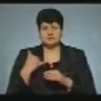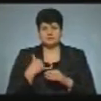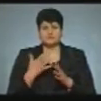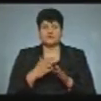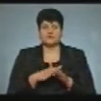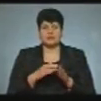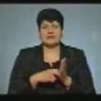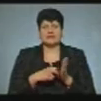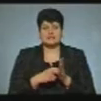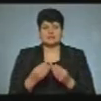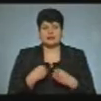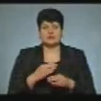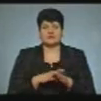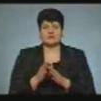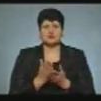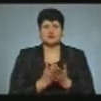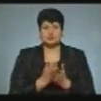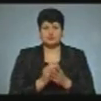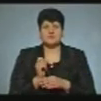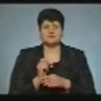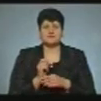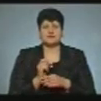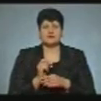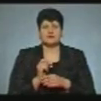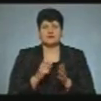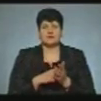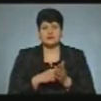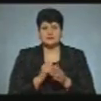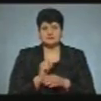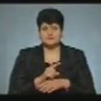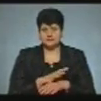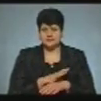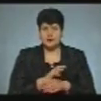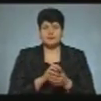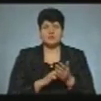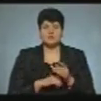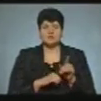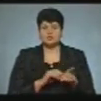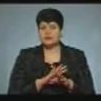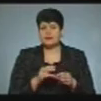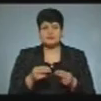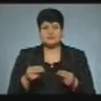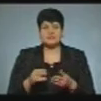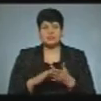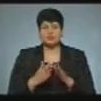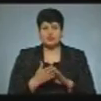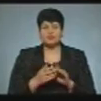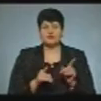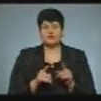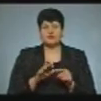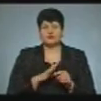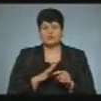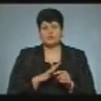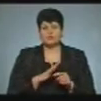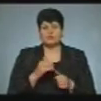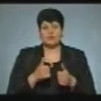служба листом заказним. От і причина того, що не підписання договору, що відбувся конкурс,